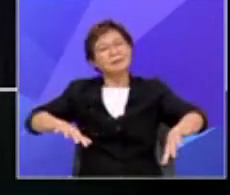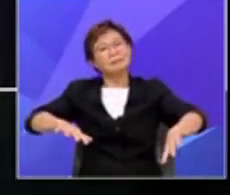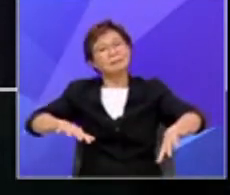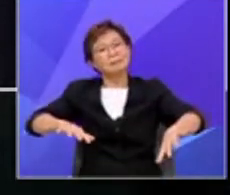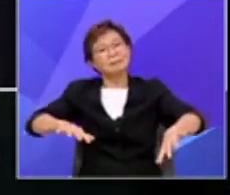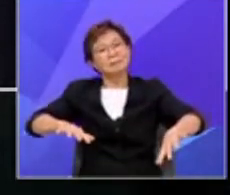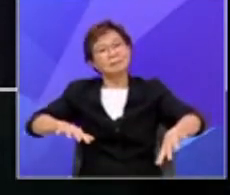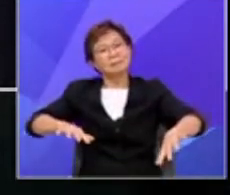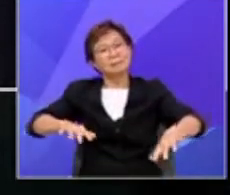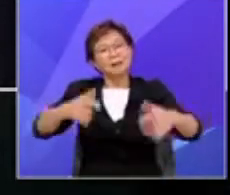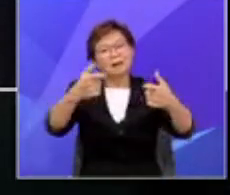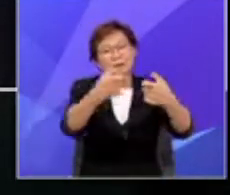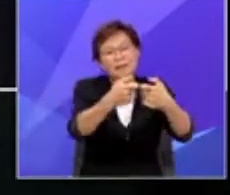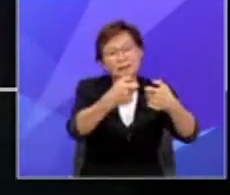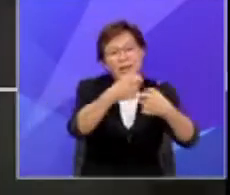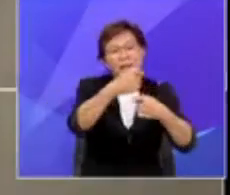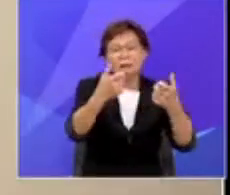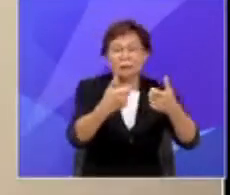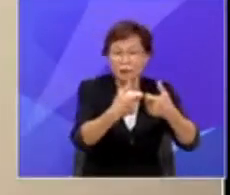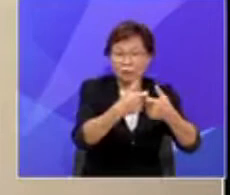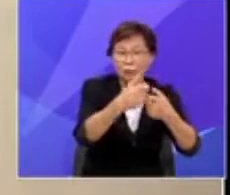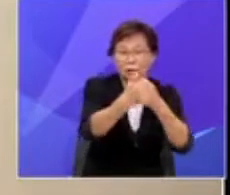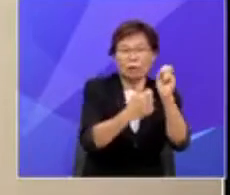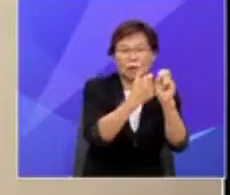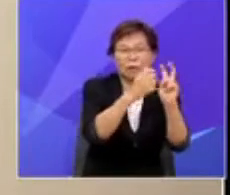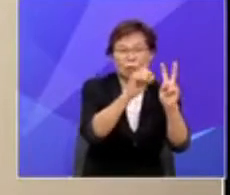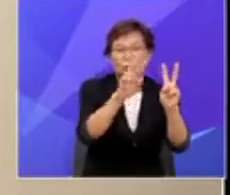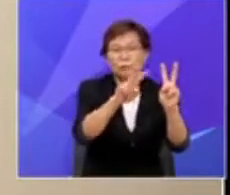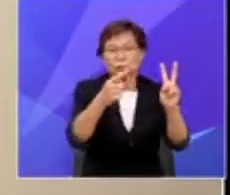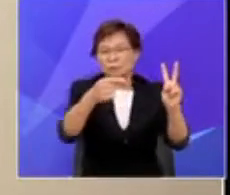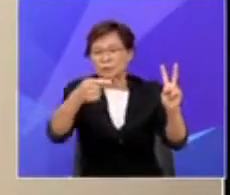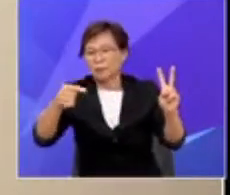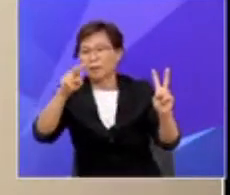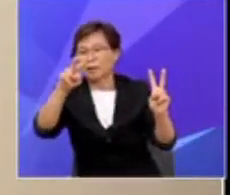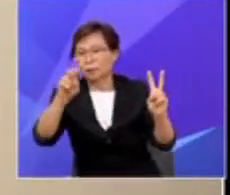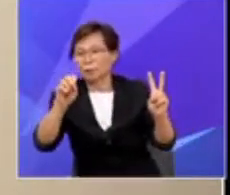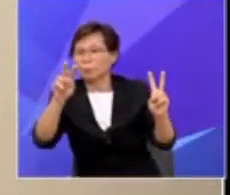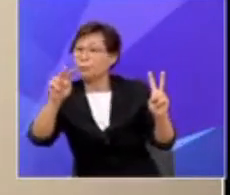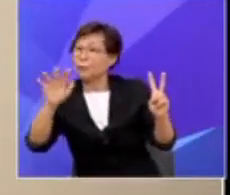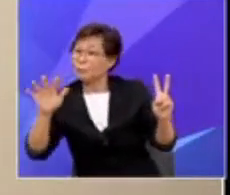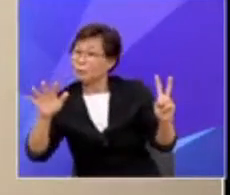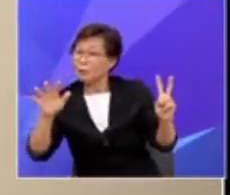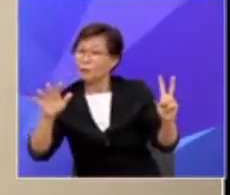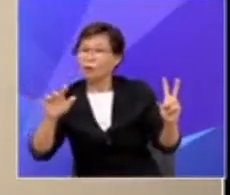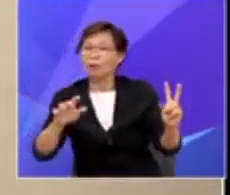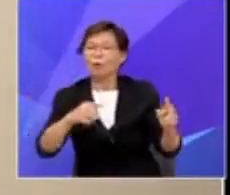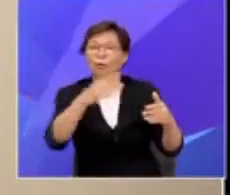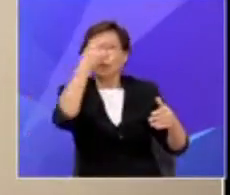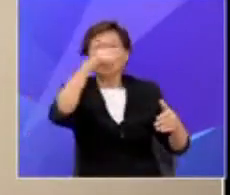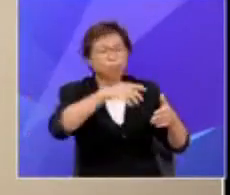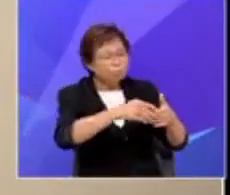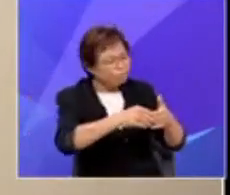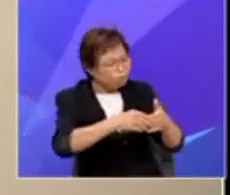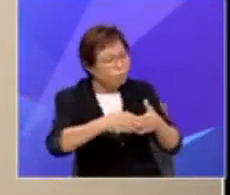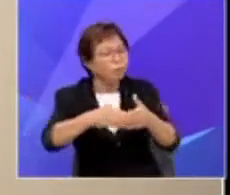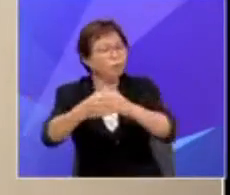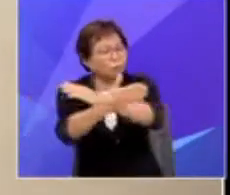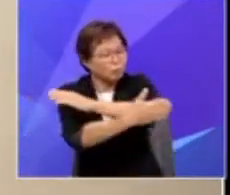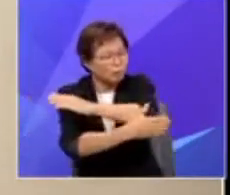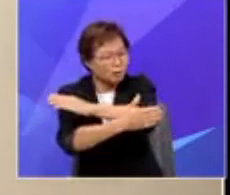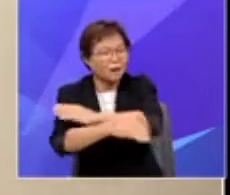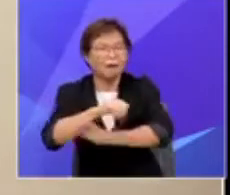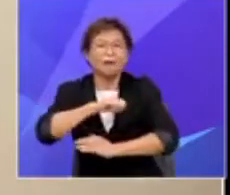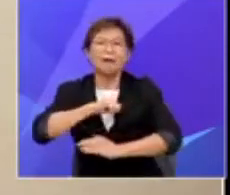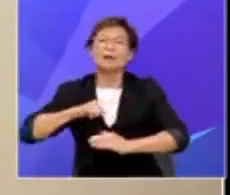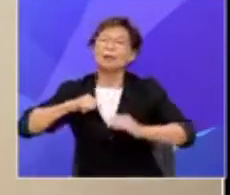perdagangan elektronik dari tahun 2021 sampai ke 2075 untuk Breath panduan kepada negara-negara